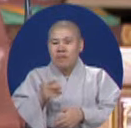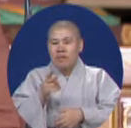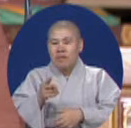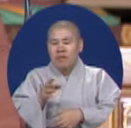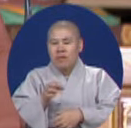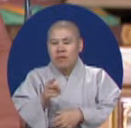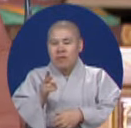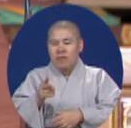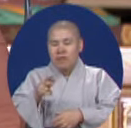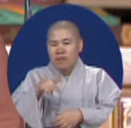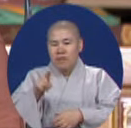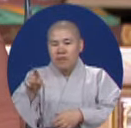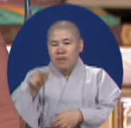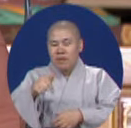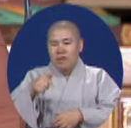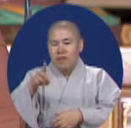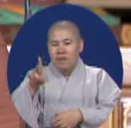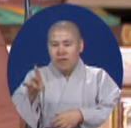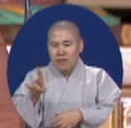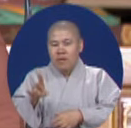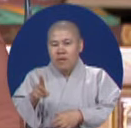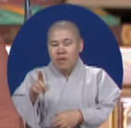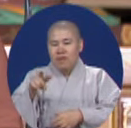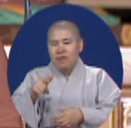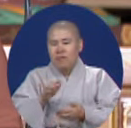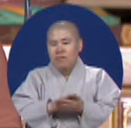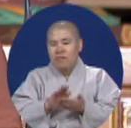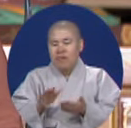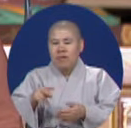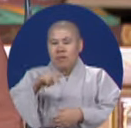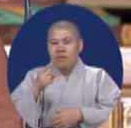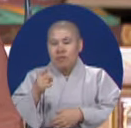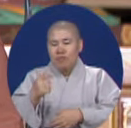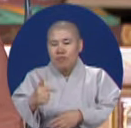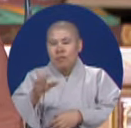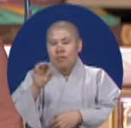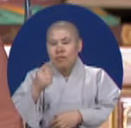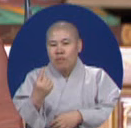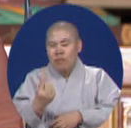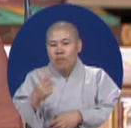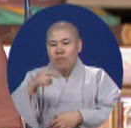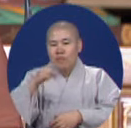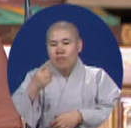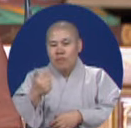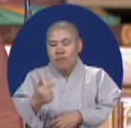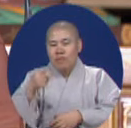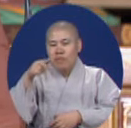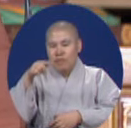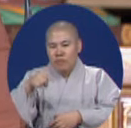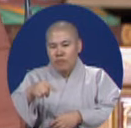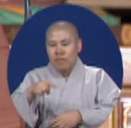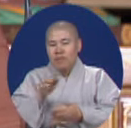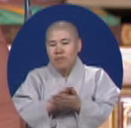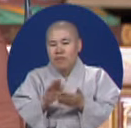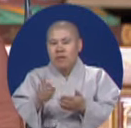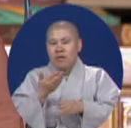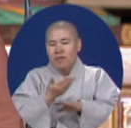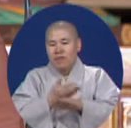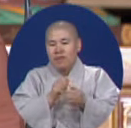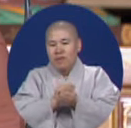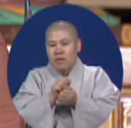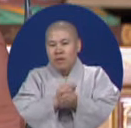여여히 자제해버리는 거예요. 그게 돈수입니다. 그게. 돈수라는 건 따로 닦는 게 아니라